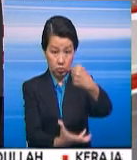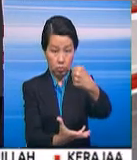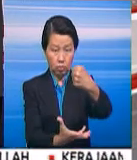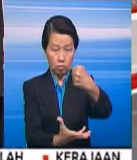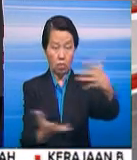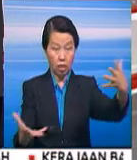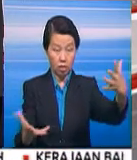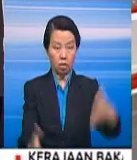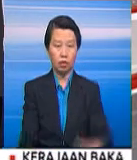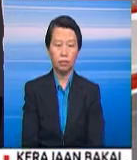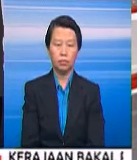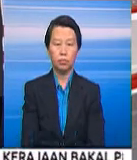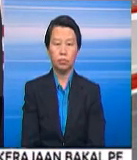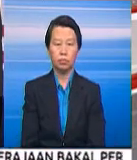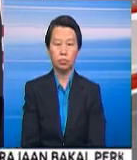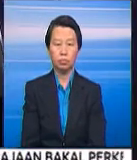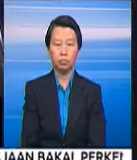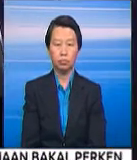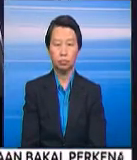yang besar.